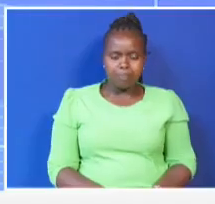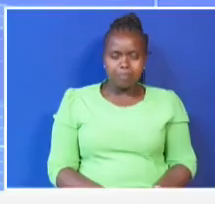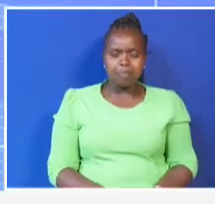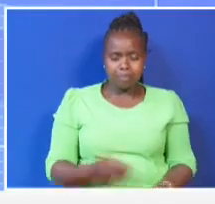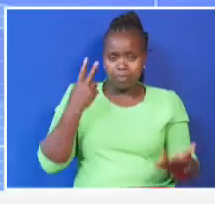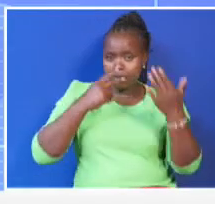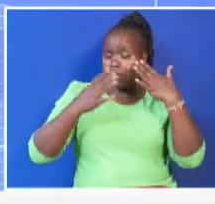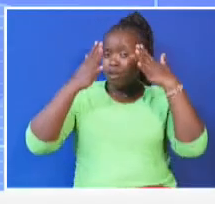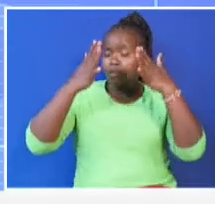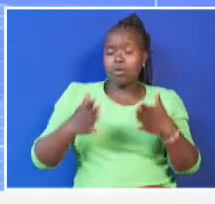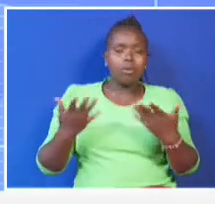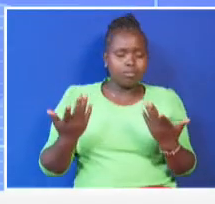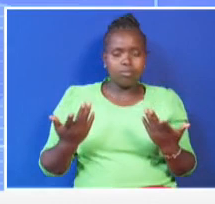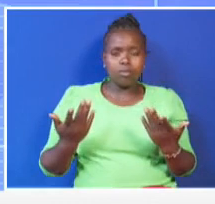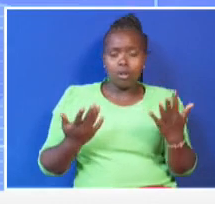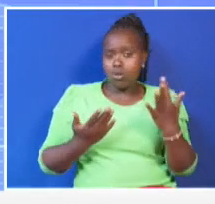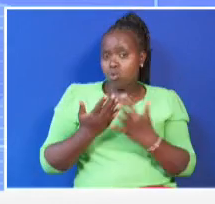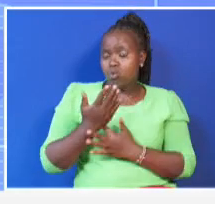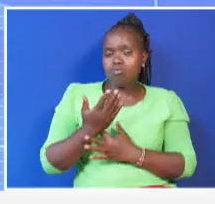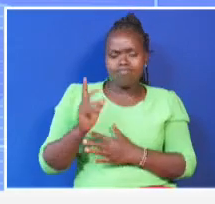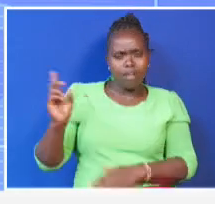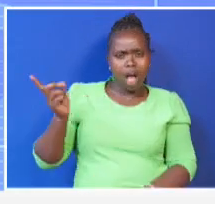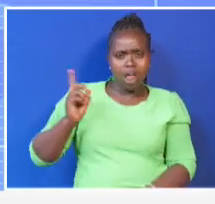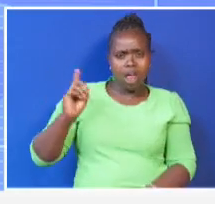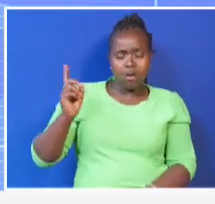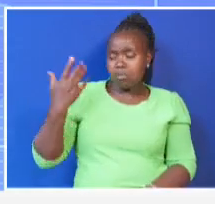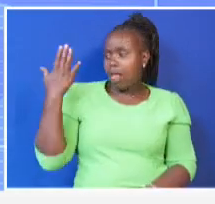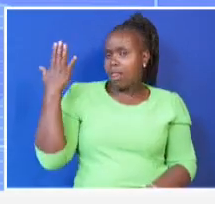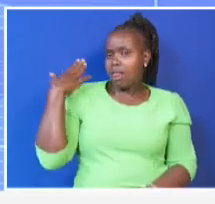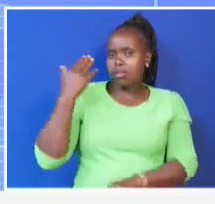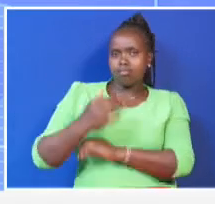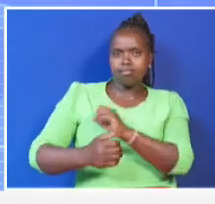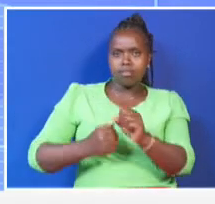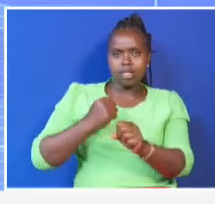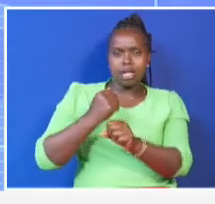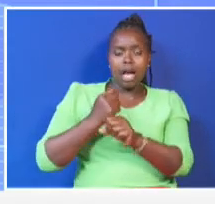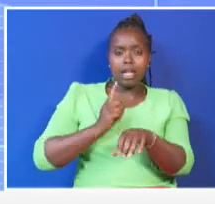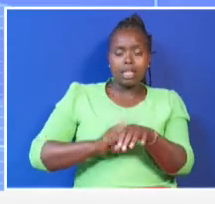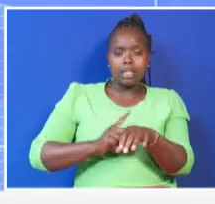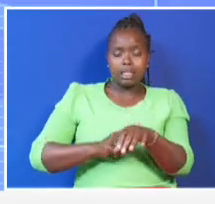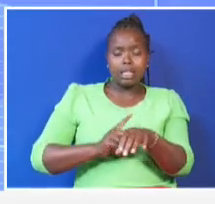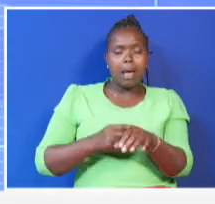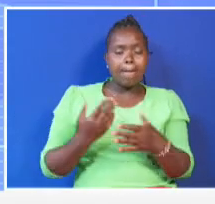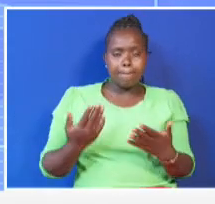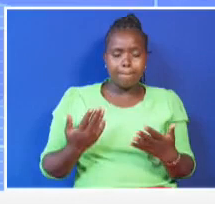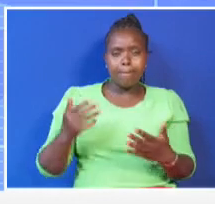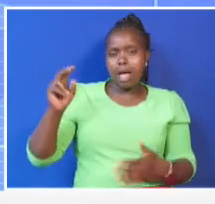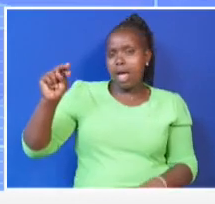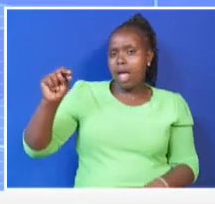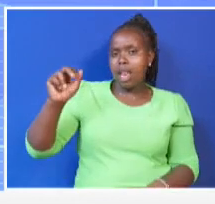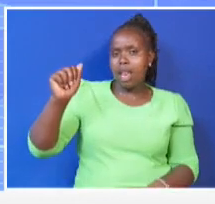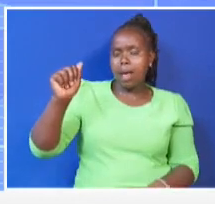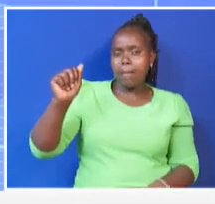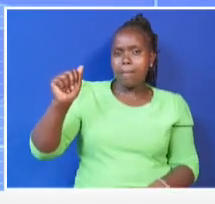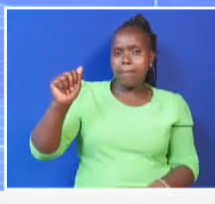Na mtazamaji, kuhusiana na jiji la Nairobi ni kwamba mwaka jana tangu kuingia kazini kwa NMS ama